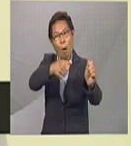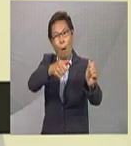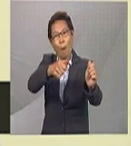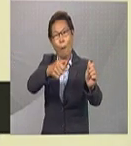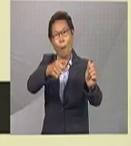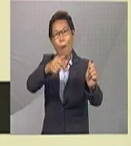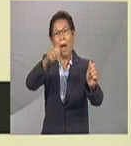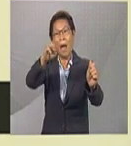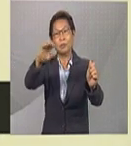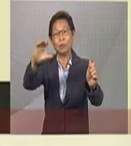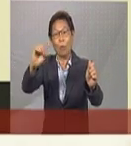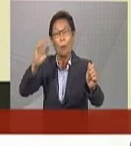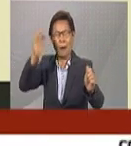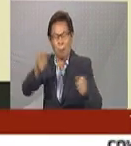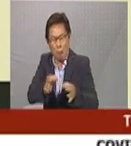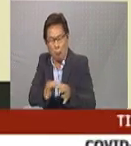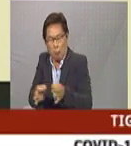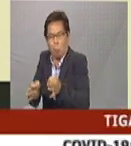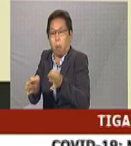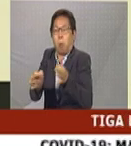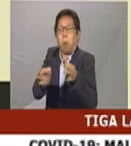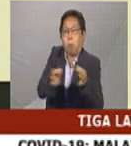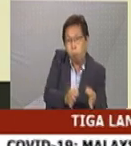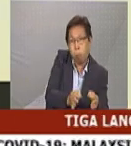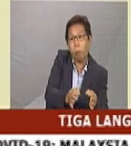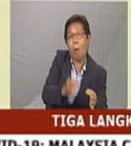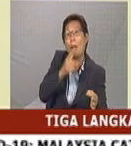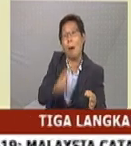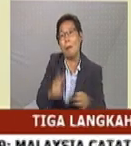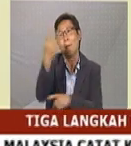akan dilanjutkan lagi selama 14 hari.